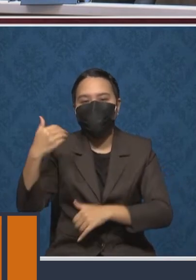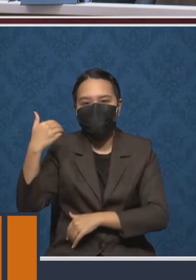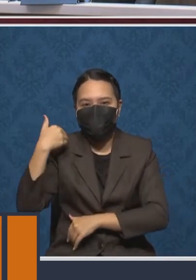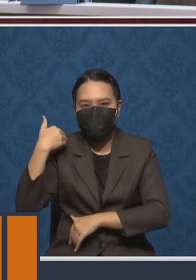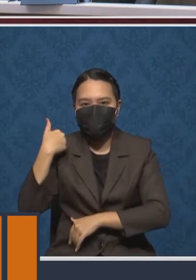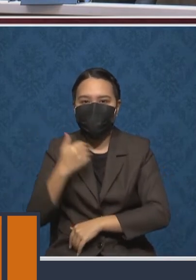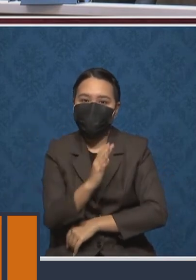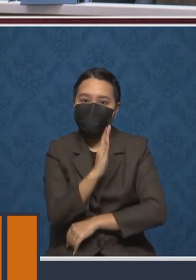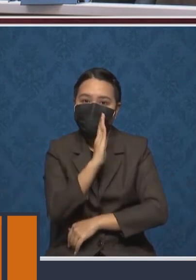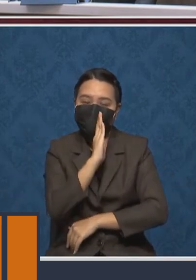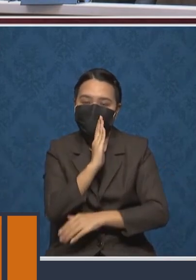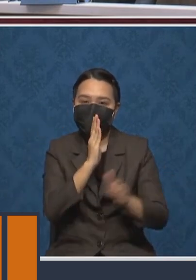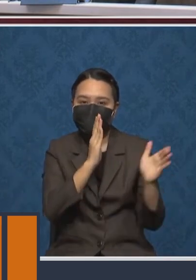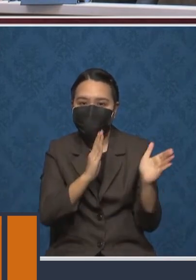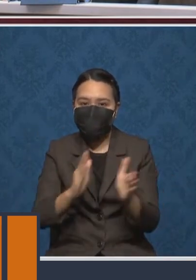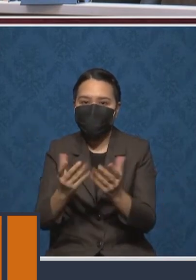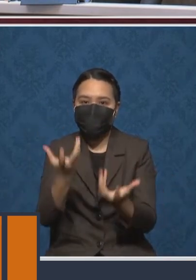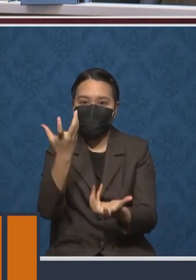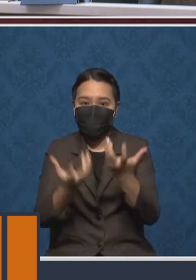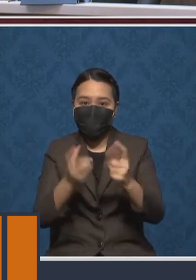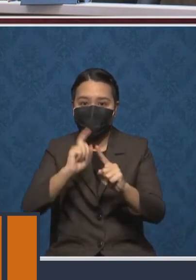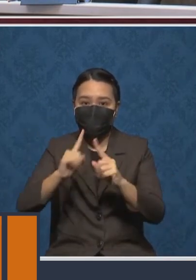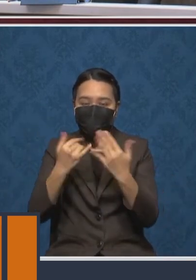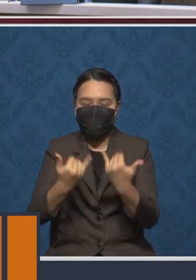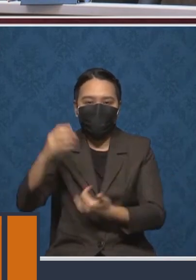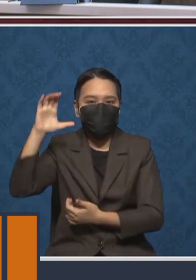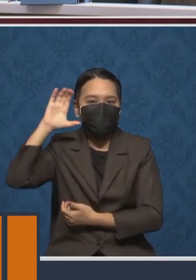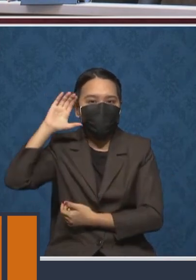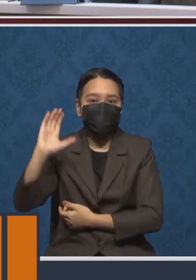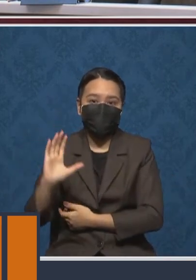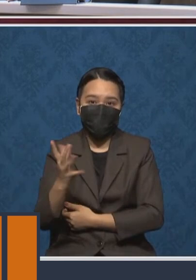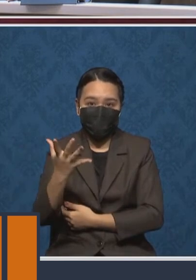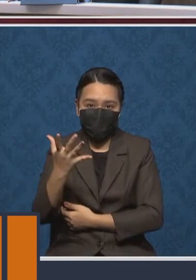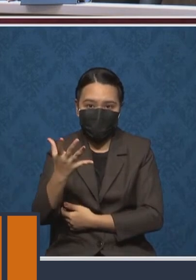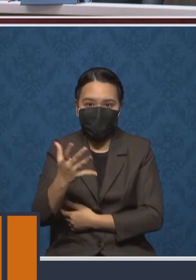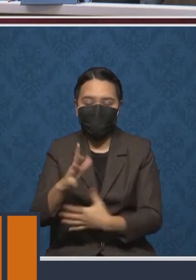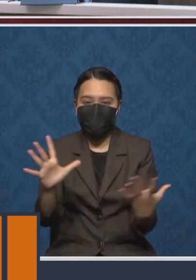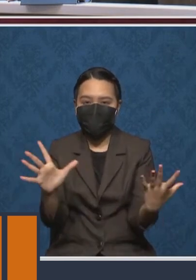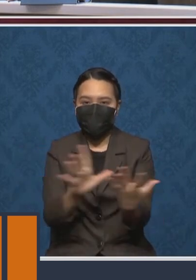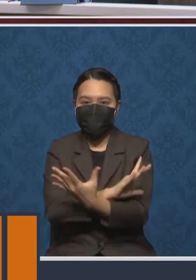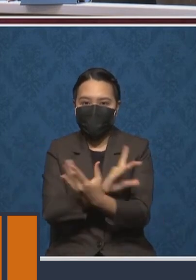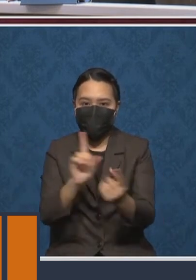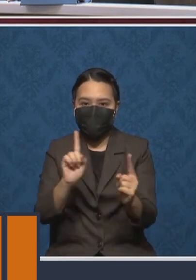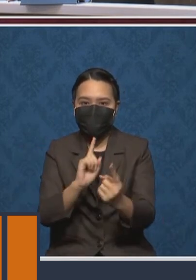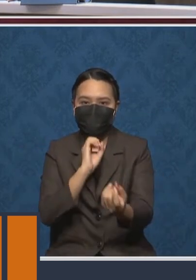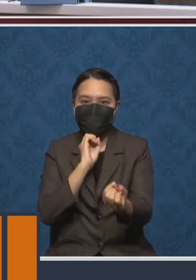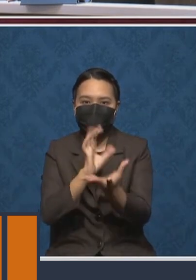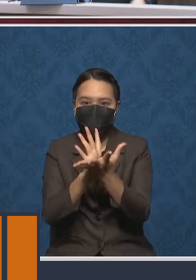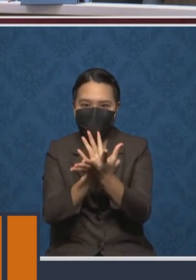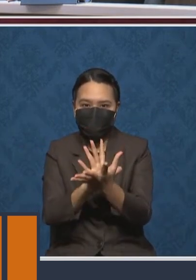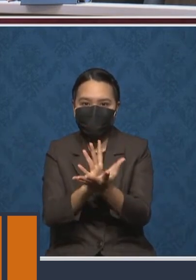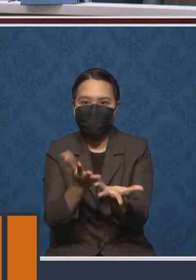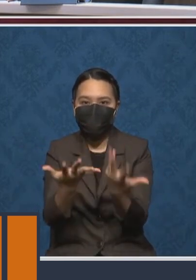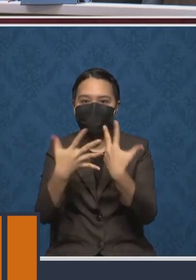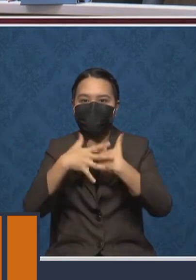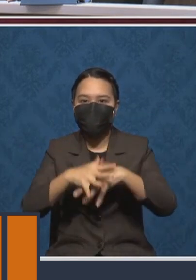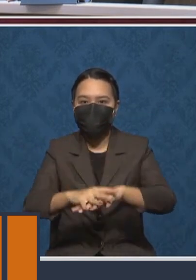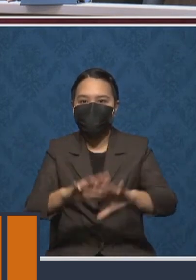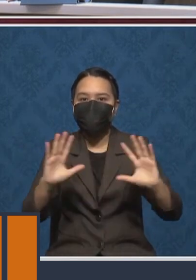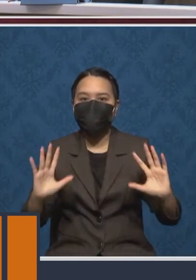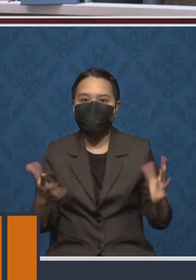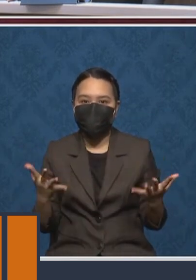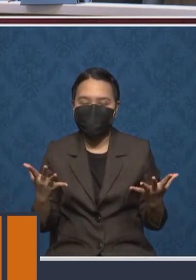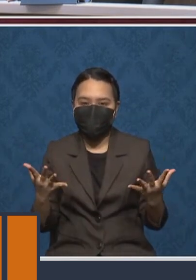ยุติธรรมถูกทำลายความเชื่อมั่นแล้วนะครับสังคมจะขาดความร่วมมืออย่างชัดเจนครับท่านประธ